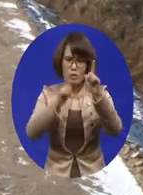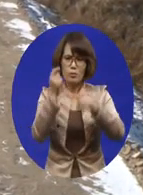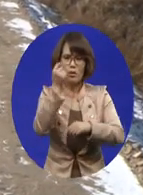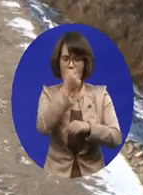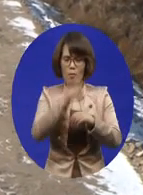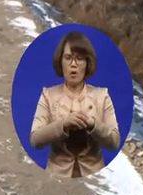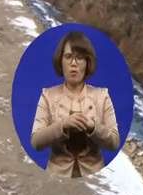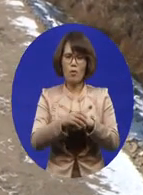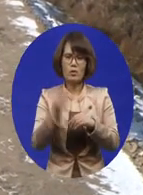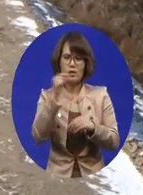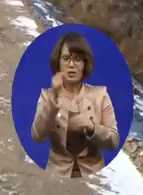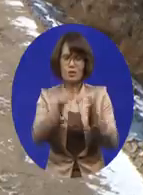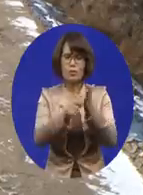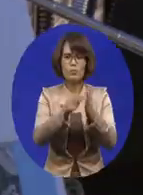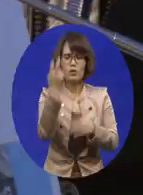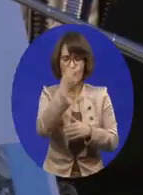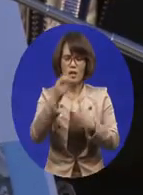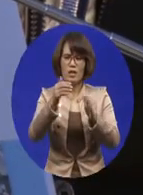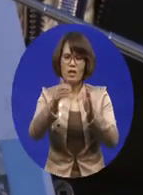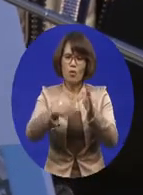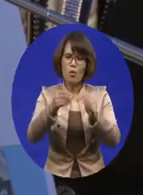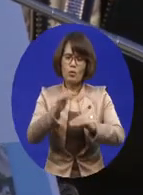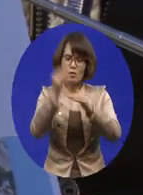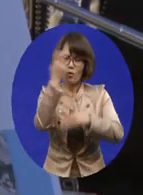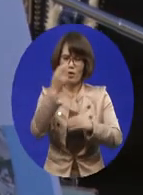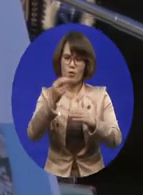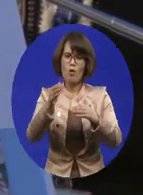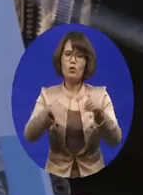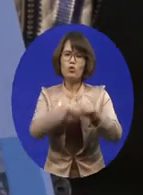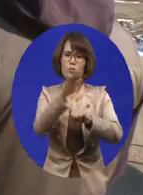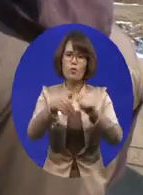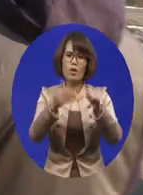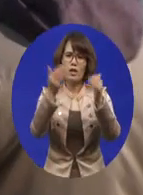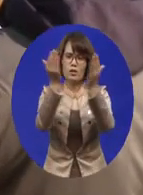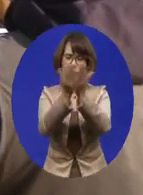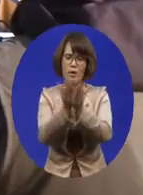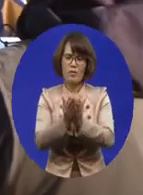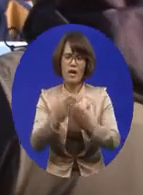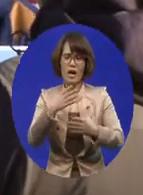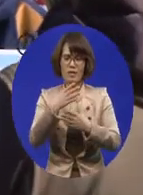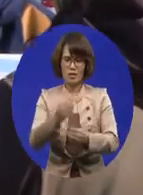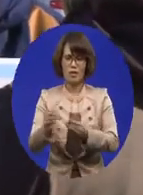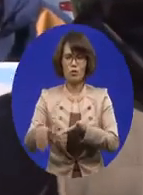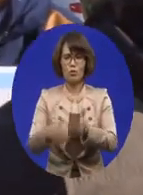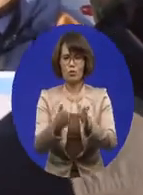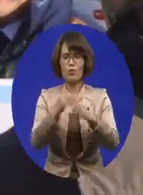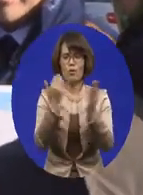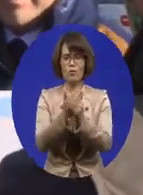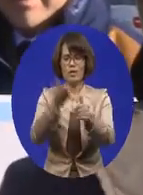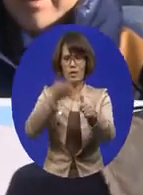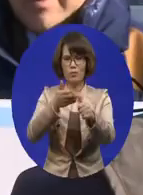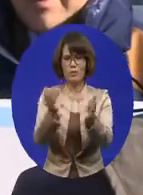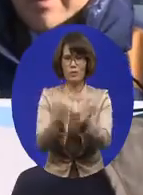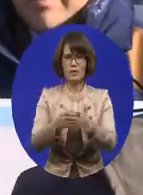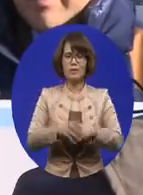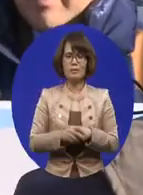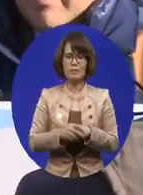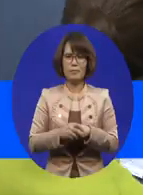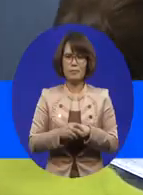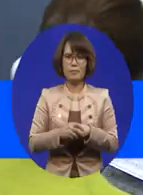점검하며 철저한 품질 관리와 공정 관리로 주변 환경과 조화를 이루는 안전한 도로로 완공해 주길